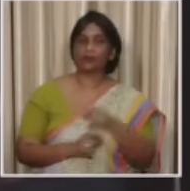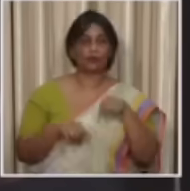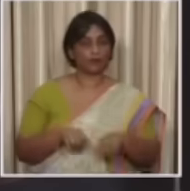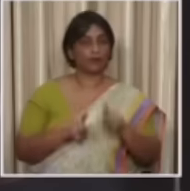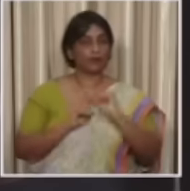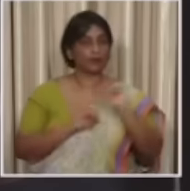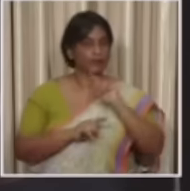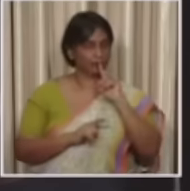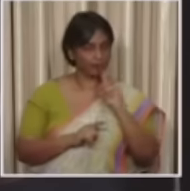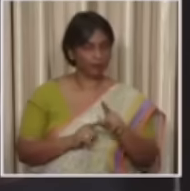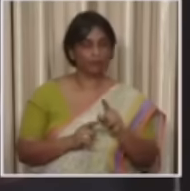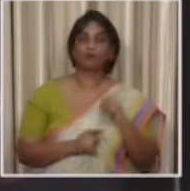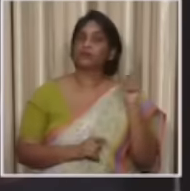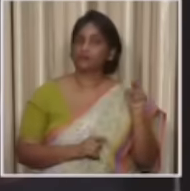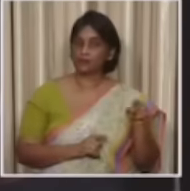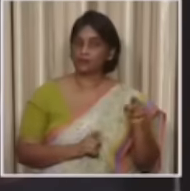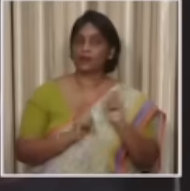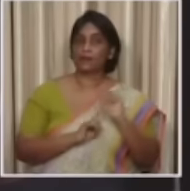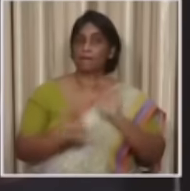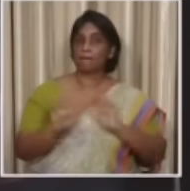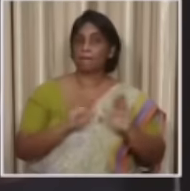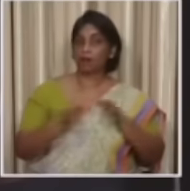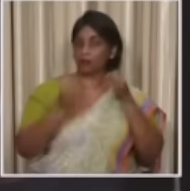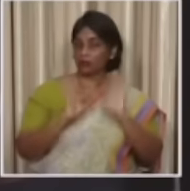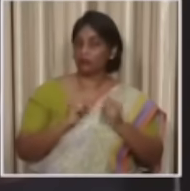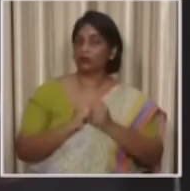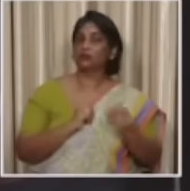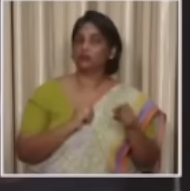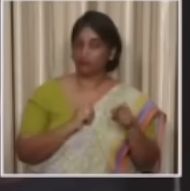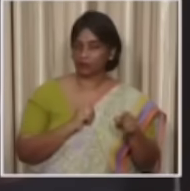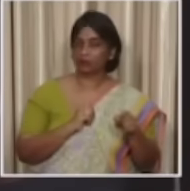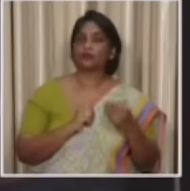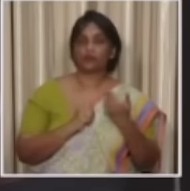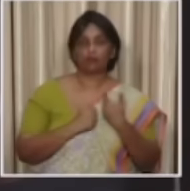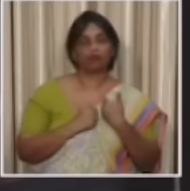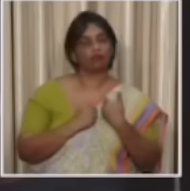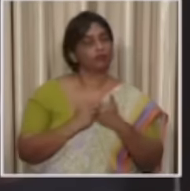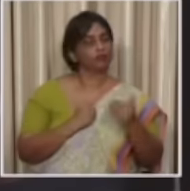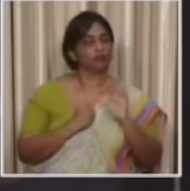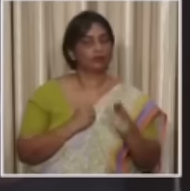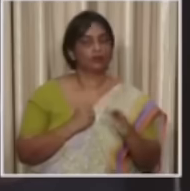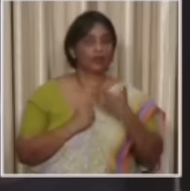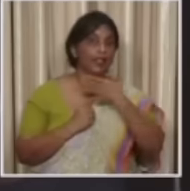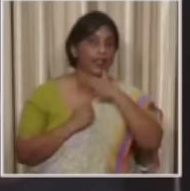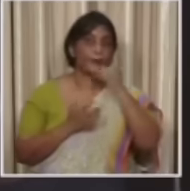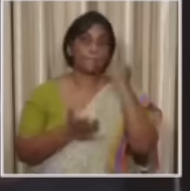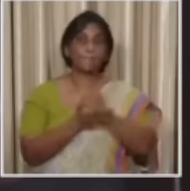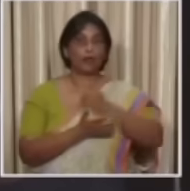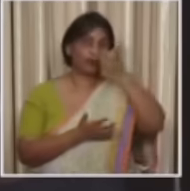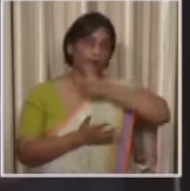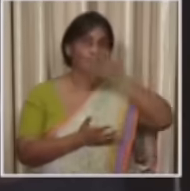කිව්වා එතුමාට මේ පාලනය හරියට ගෙනියන්න නම් එහෙනම් අපිට සිද්ධ වෙනවා ඉංගලන්තේ මහ බැංකුවත්